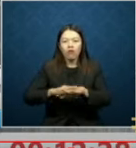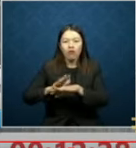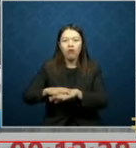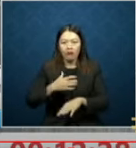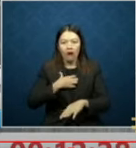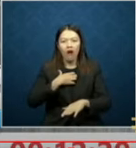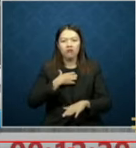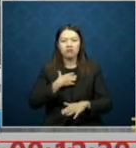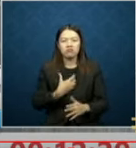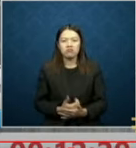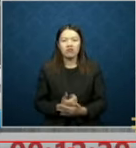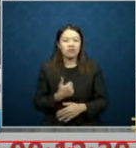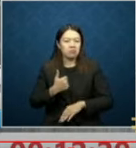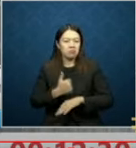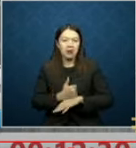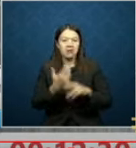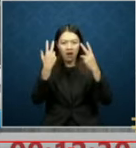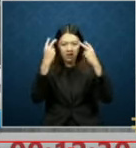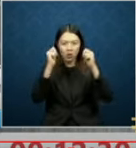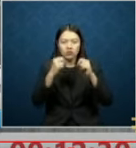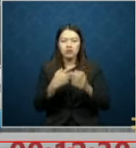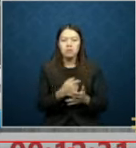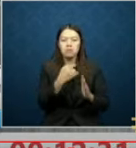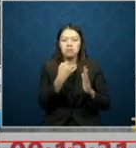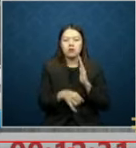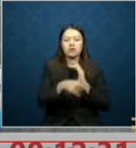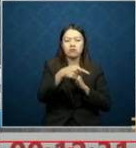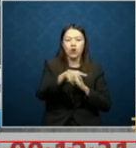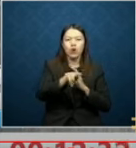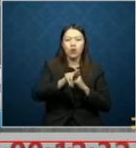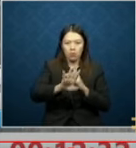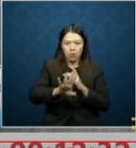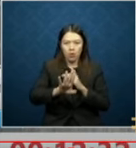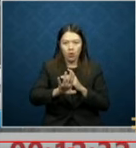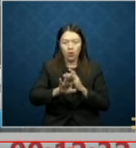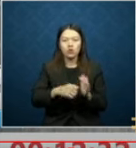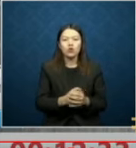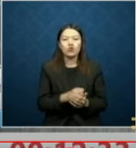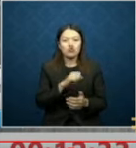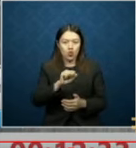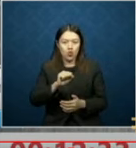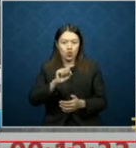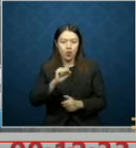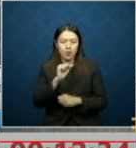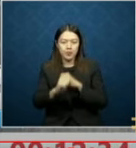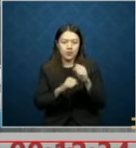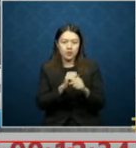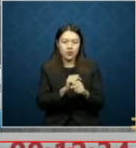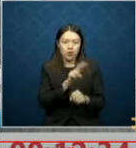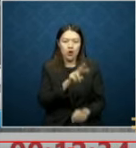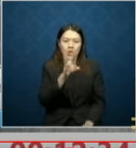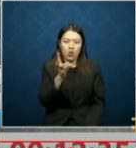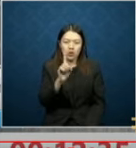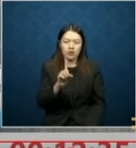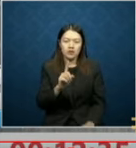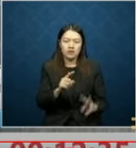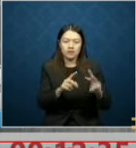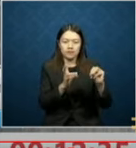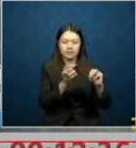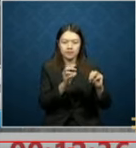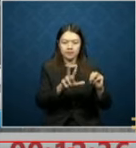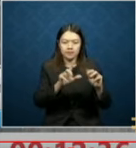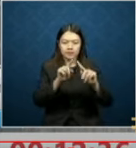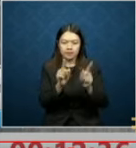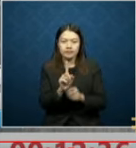เพราะฉะนั้นเนี่ยมันก็อาจจะผิดปลป.ว่าด้วยการเลือกตั้งสมาชิกสภาผู้แทนราษฎร2561มาตรา73เล็บ